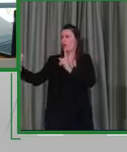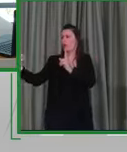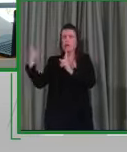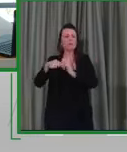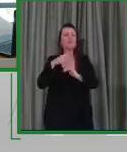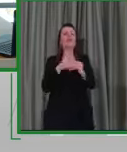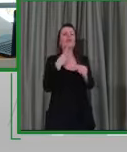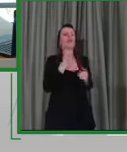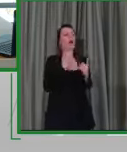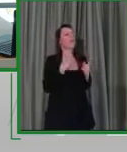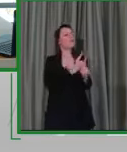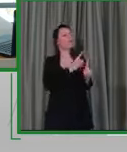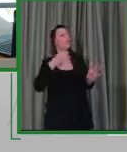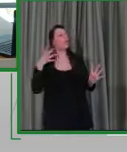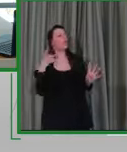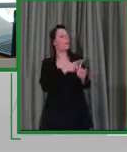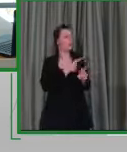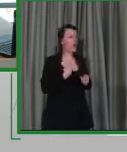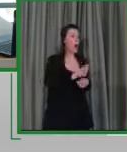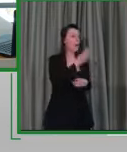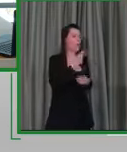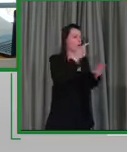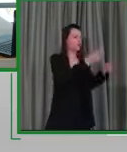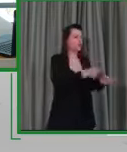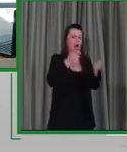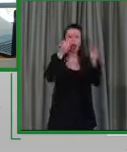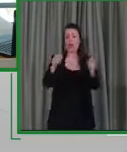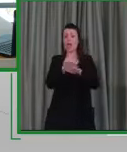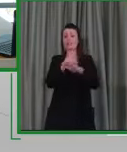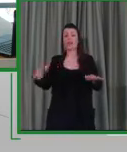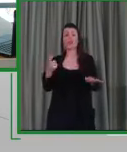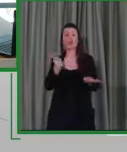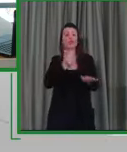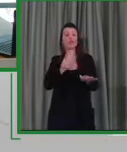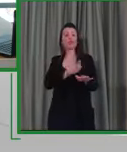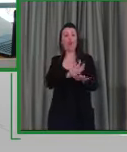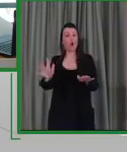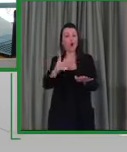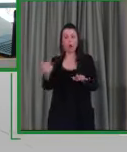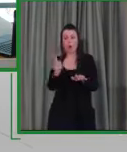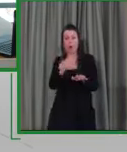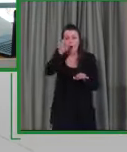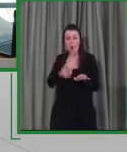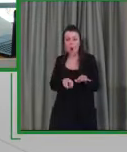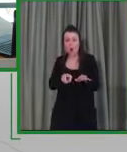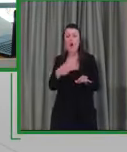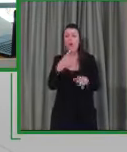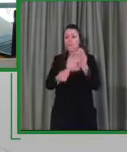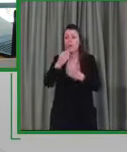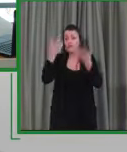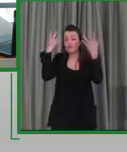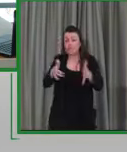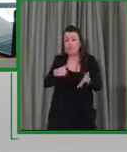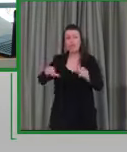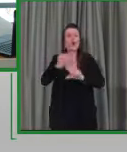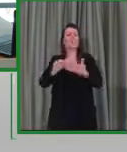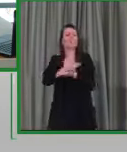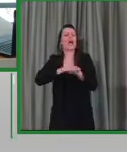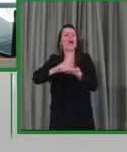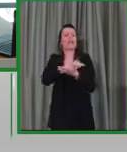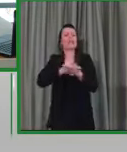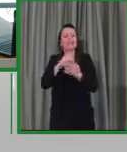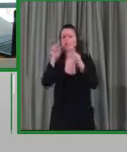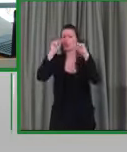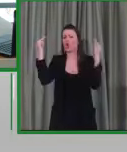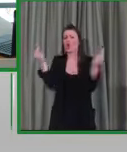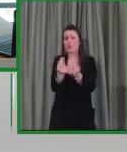va nel suo tavolo singolo che viene pulita e zie sanificato subito dopo a che ognuno ha finito di mangiare questo il modo in cui all'interno